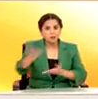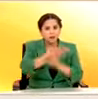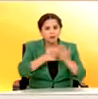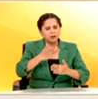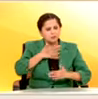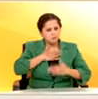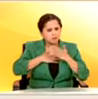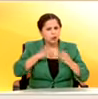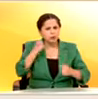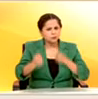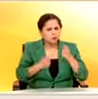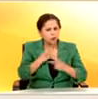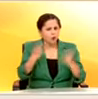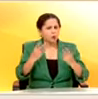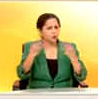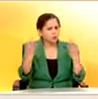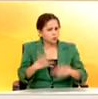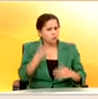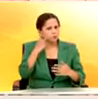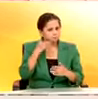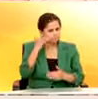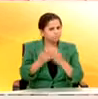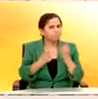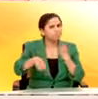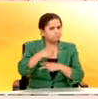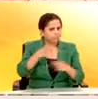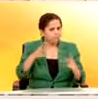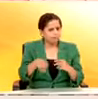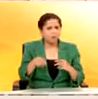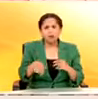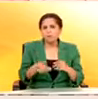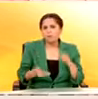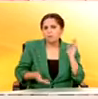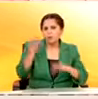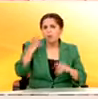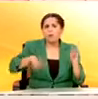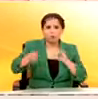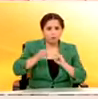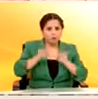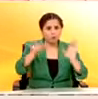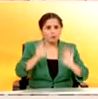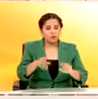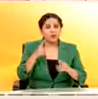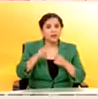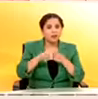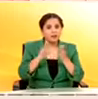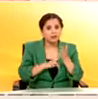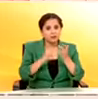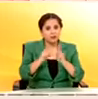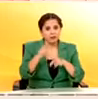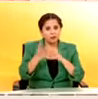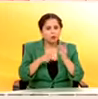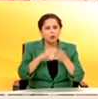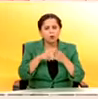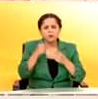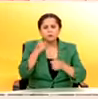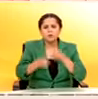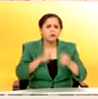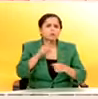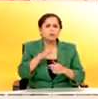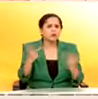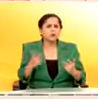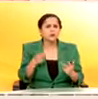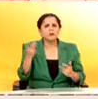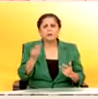इंड्योरेंस स्पोर्ट्स की एक नई खेल संस्कृति भी तेजी से उभर रही है। इंड्योरेंस स्पोर्ट्स से मेरा मतलब